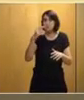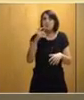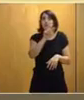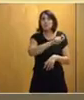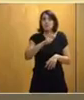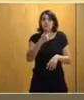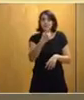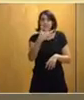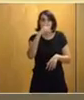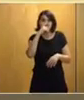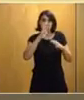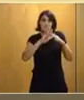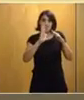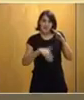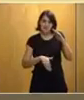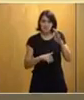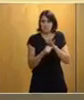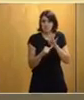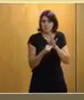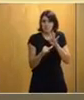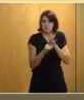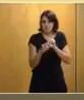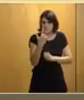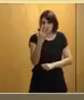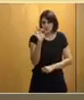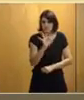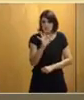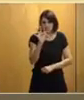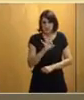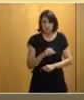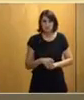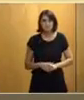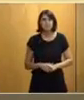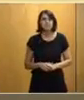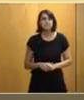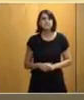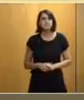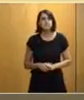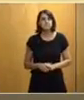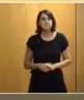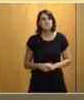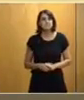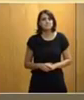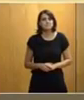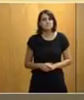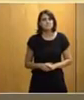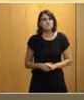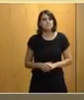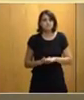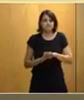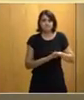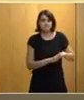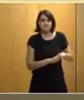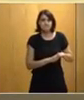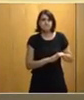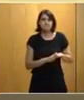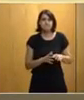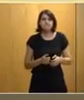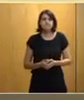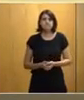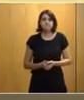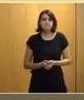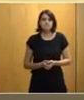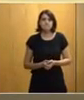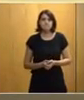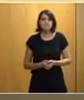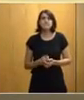percentatge s'aproxima molt a aquest llindar que especifica l'OMS. Per altra banda, doncs,